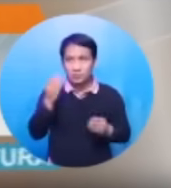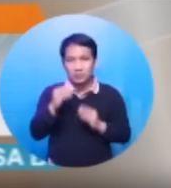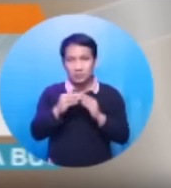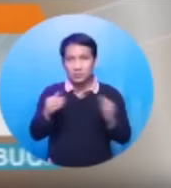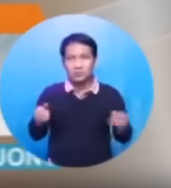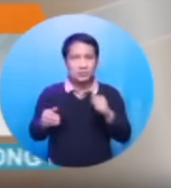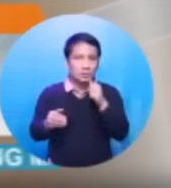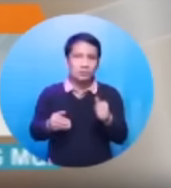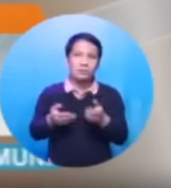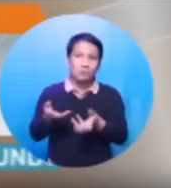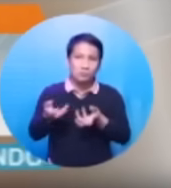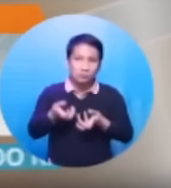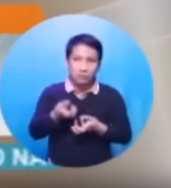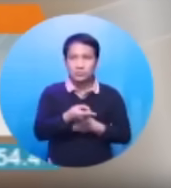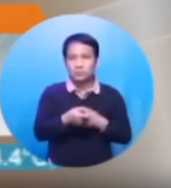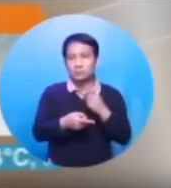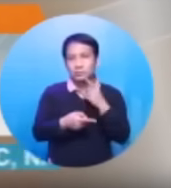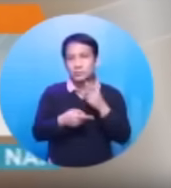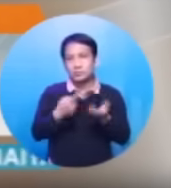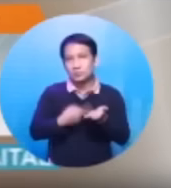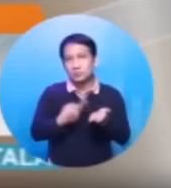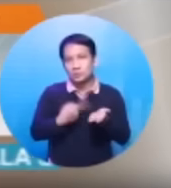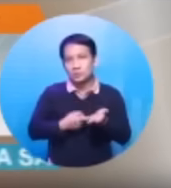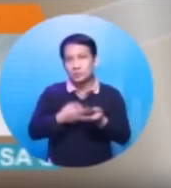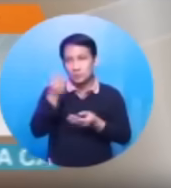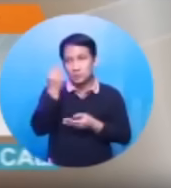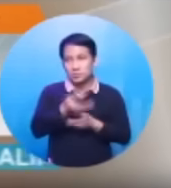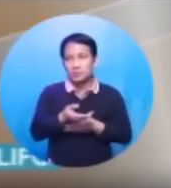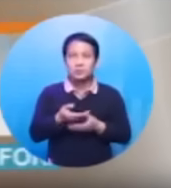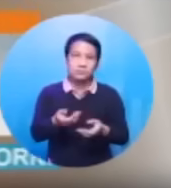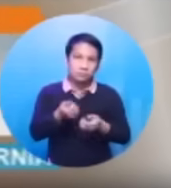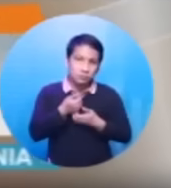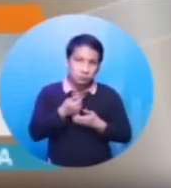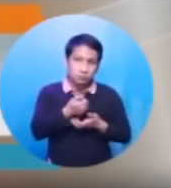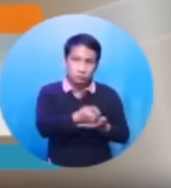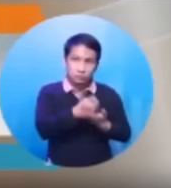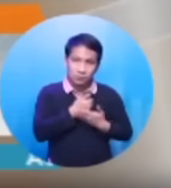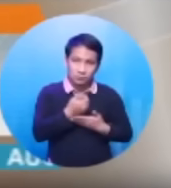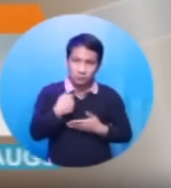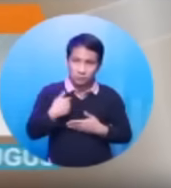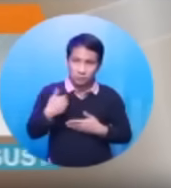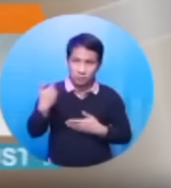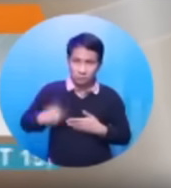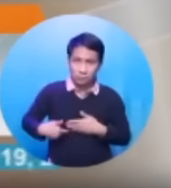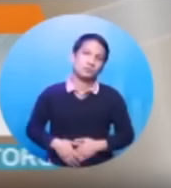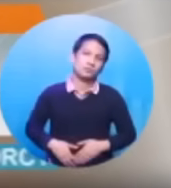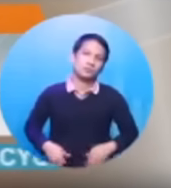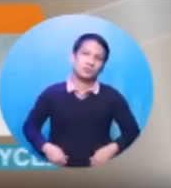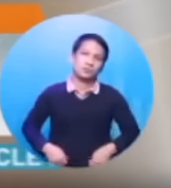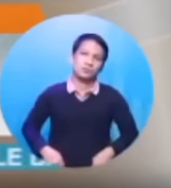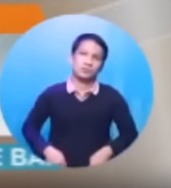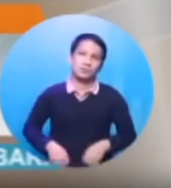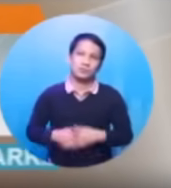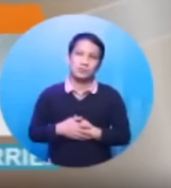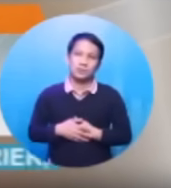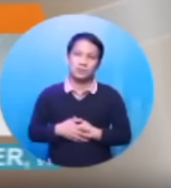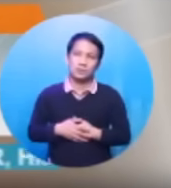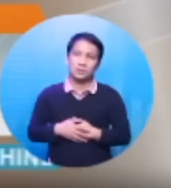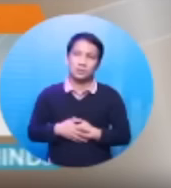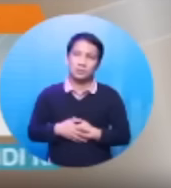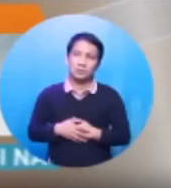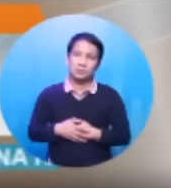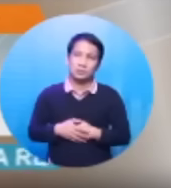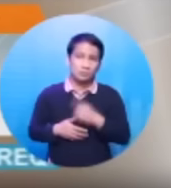Okay. Gusto ko kausapin para magkaroon ng closure kung kami pa ba o hindi na kasi nagsasama kami. Hinintay ko po matapos